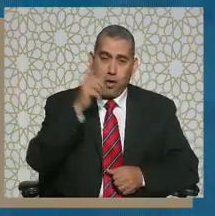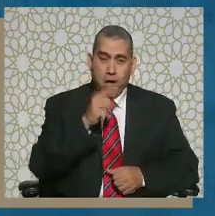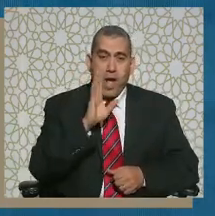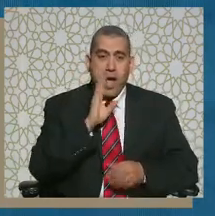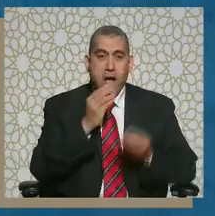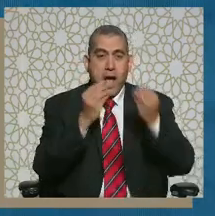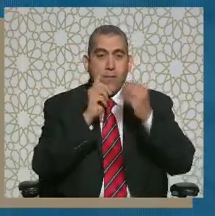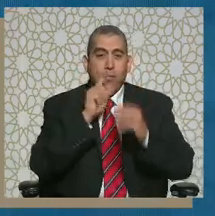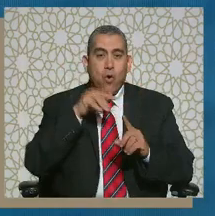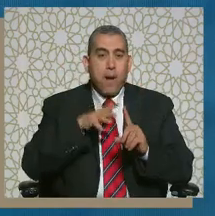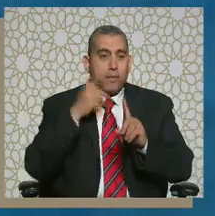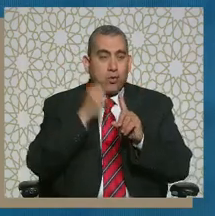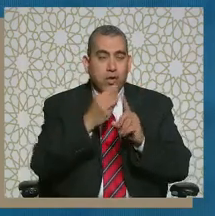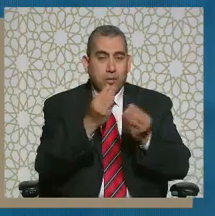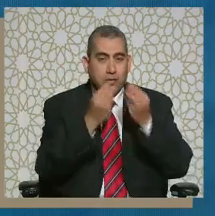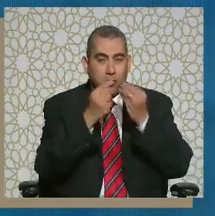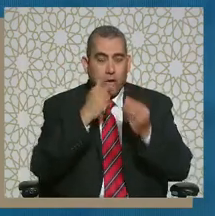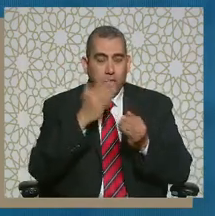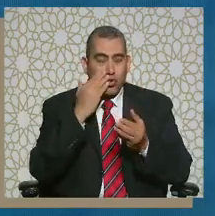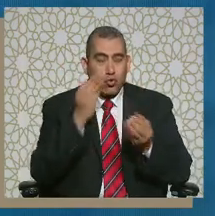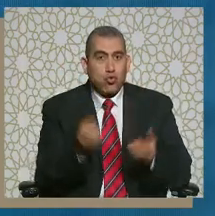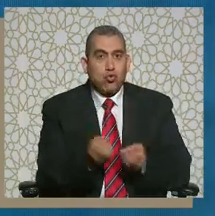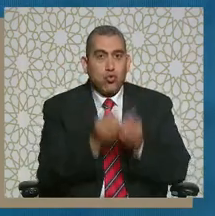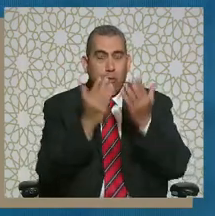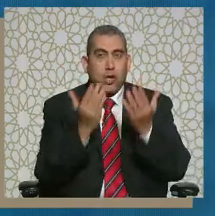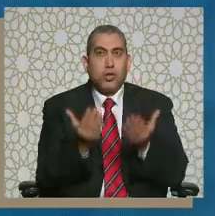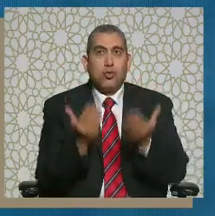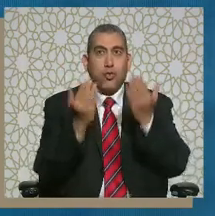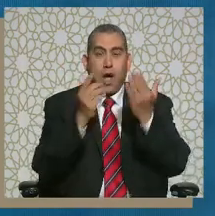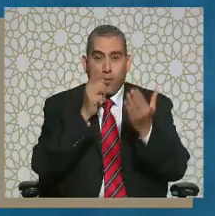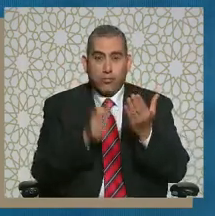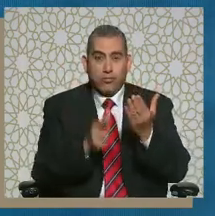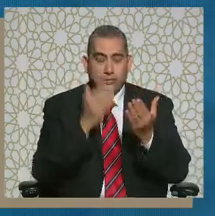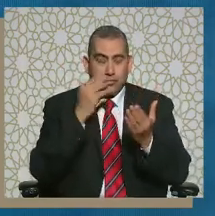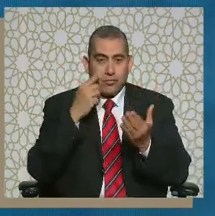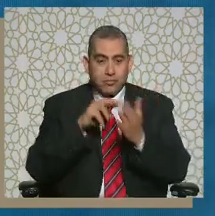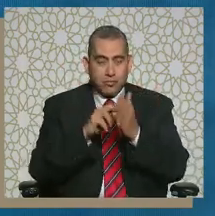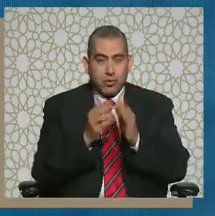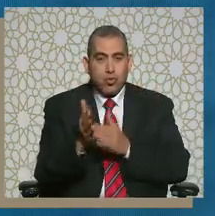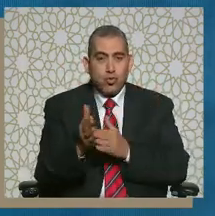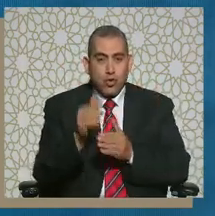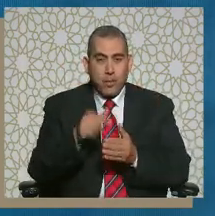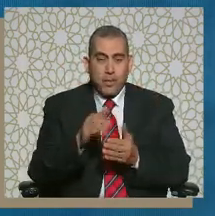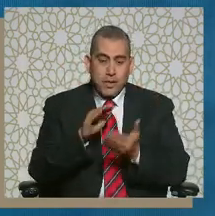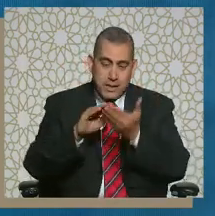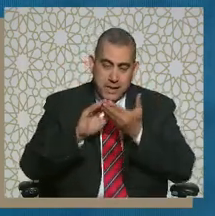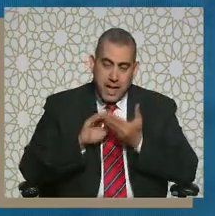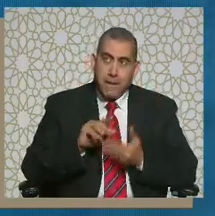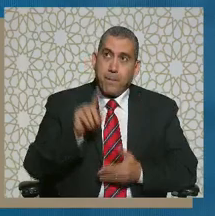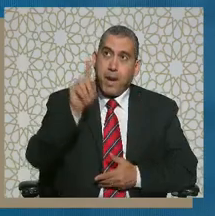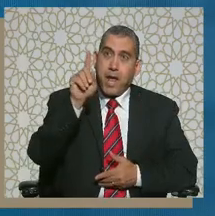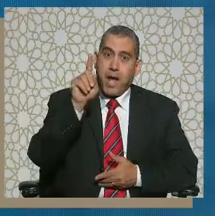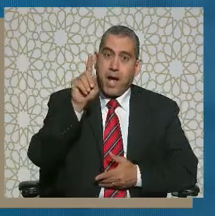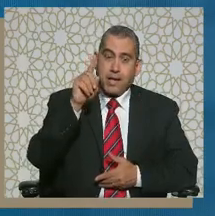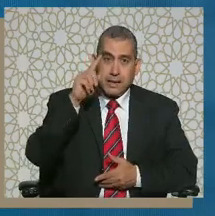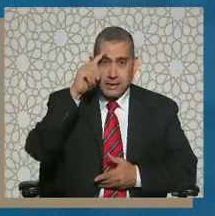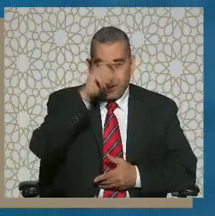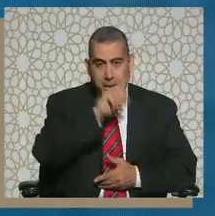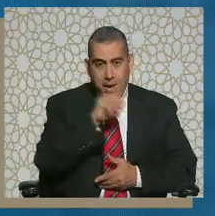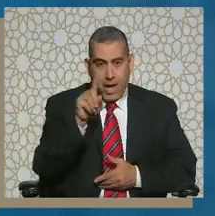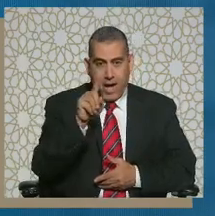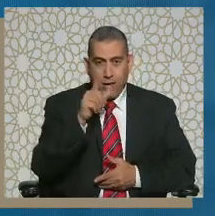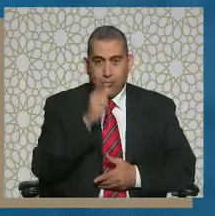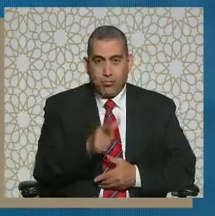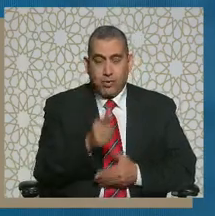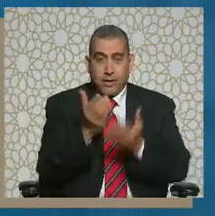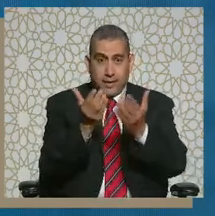الدعاء دعاء الصباح ده عشان يعلمنا ايه يعلمنا تلك السنه استعن بالله ولا تعجز فاذا